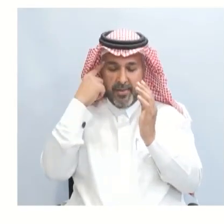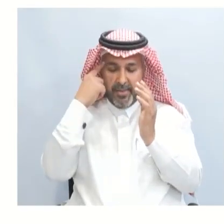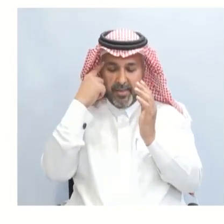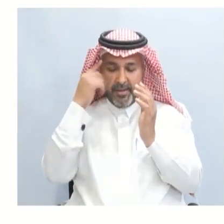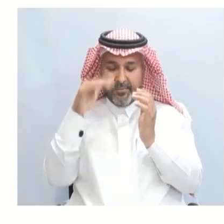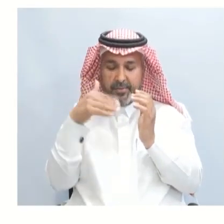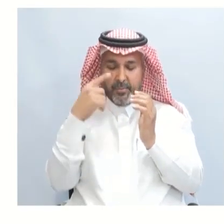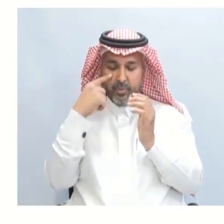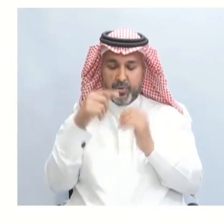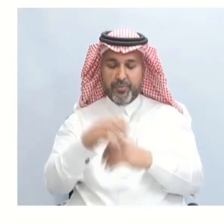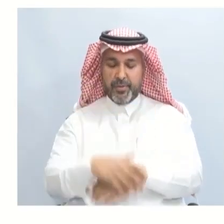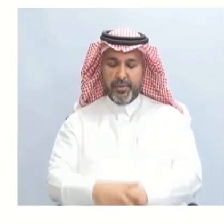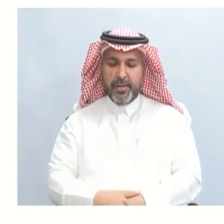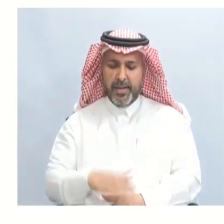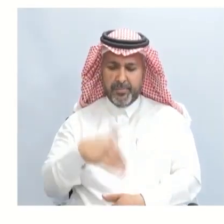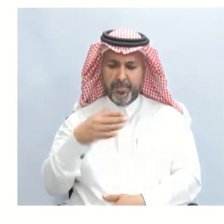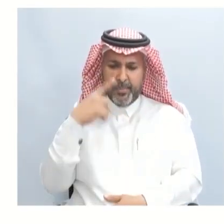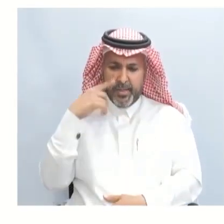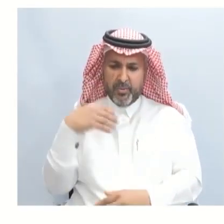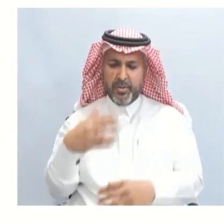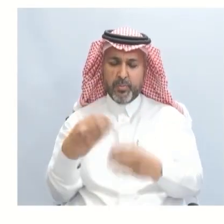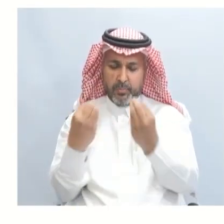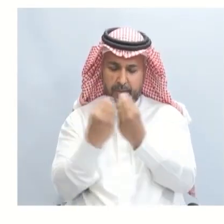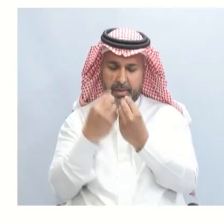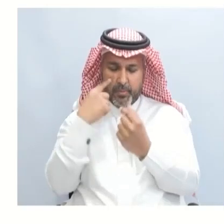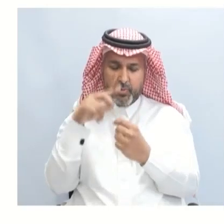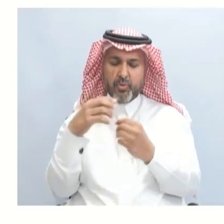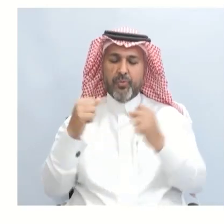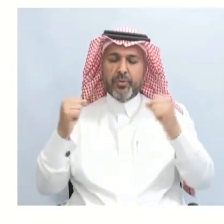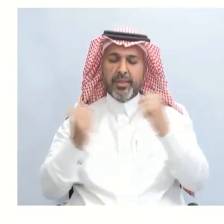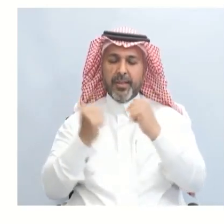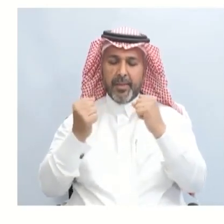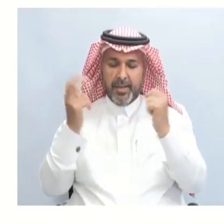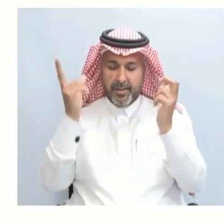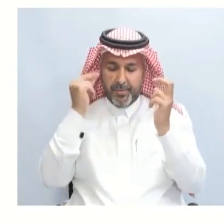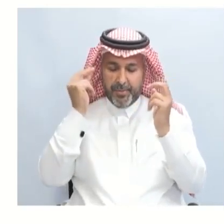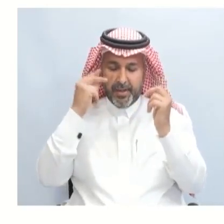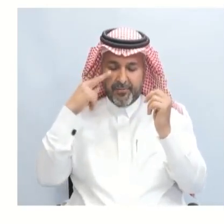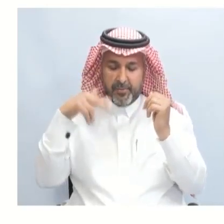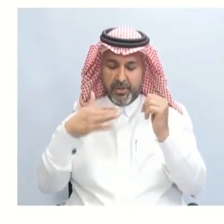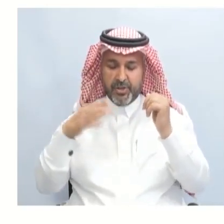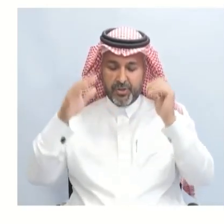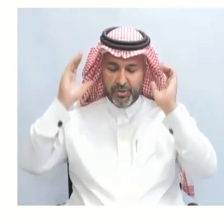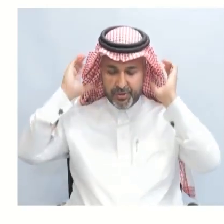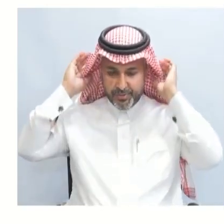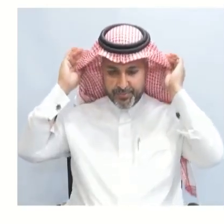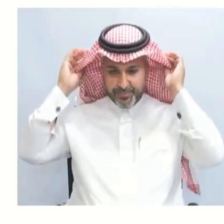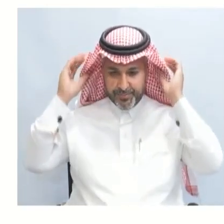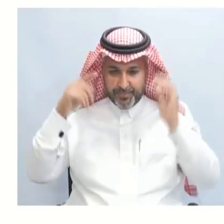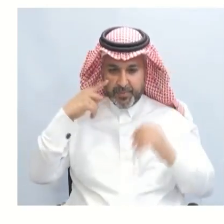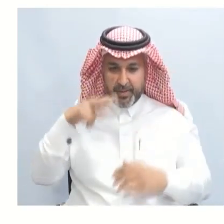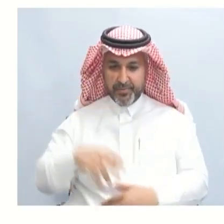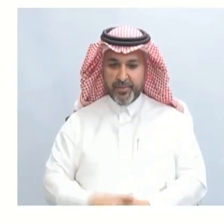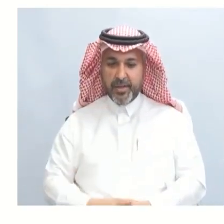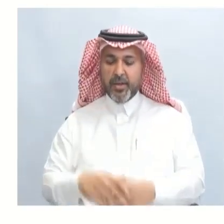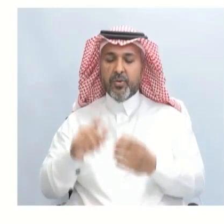يدور حول الشمس وانا ذكرت الام 1 والام 2 هي اي كتل لاي كوكبين كان فالعلاقه